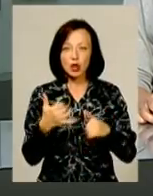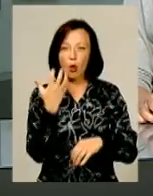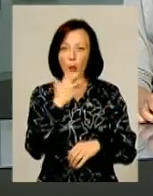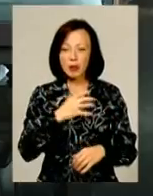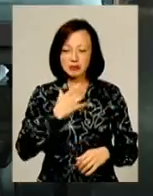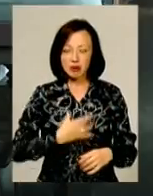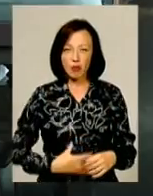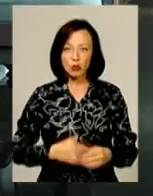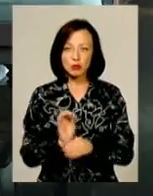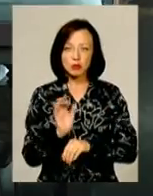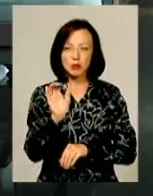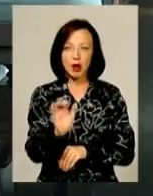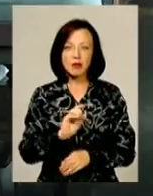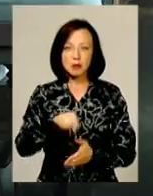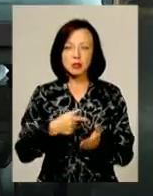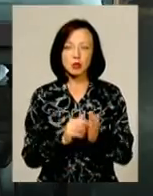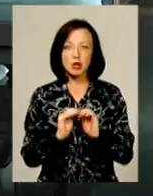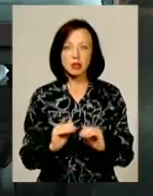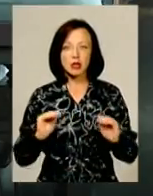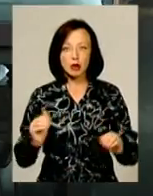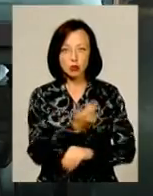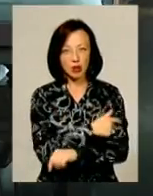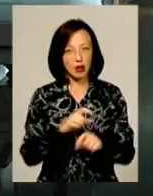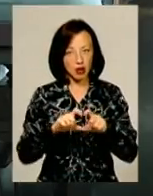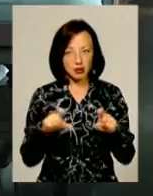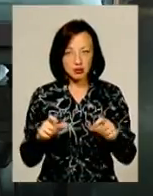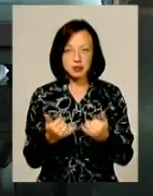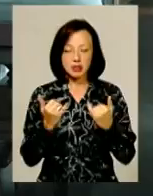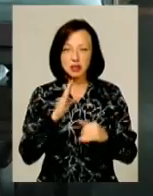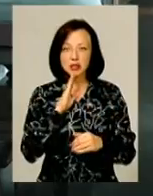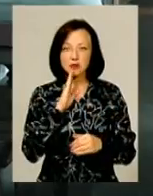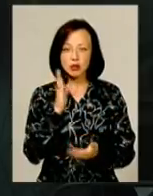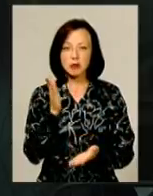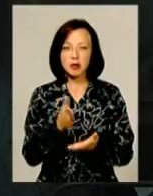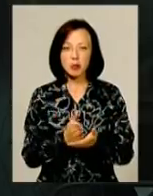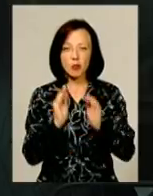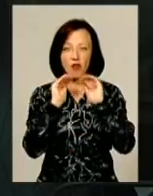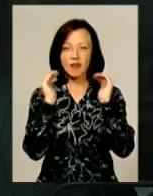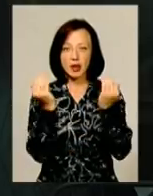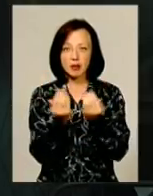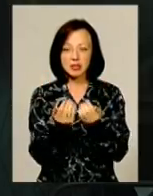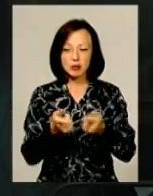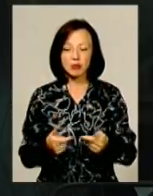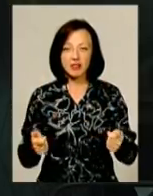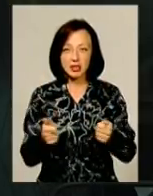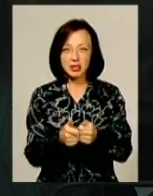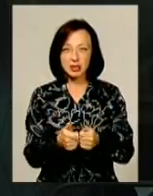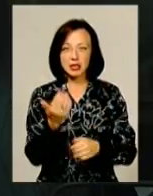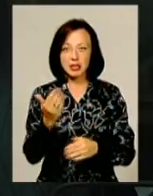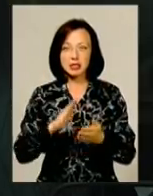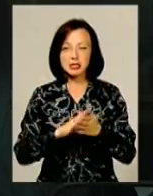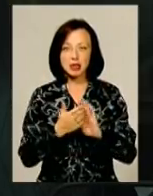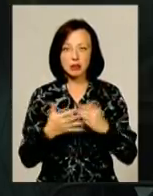її доправили до Хмельницької міської дитячої лікарні. Наразі дівчинка перебуває у реанімаційному відділенні, її